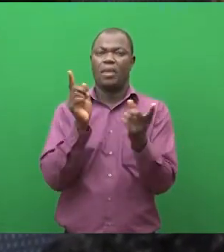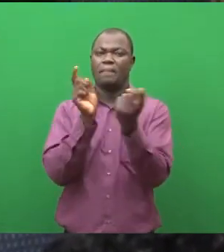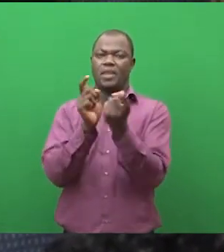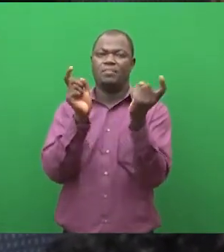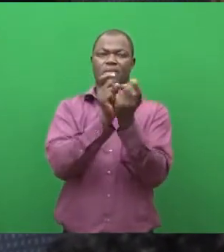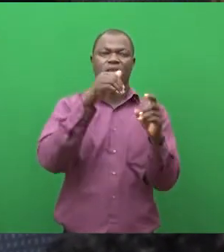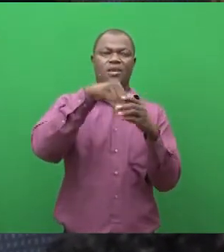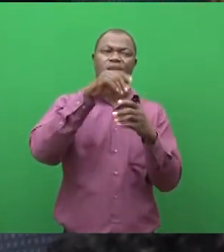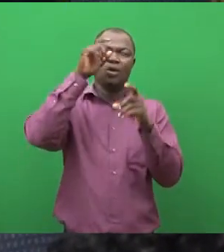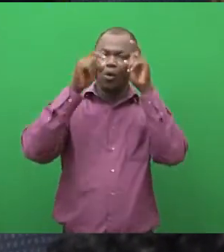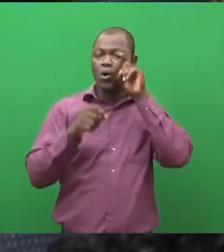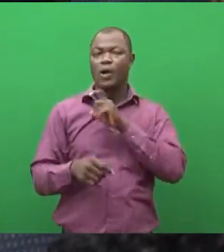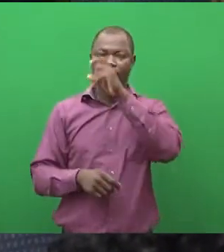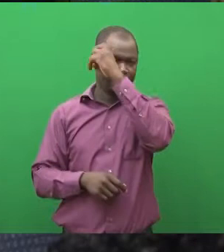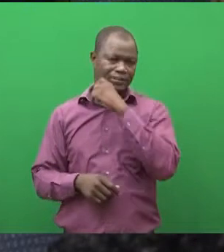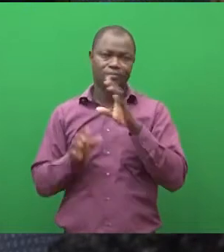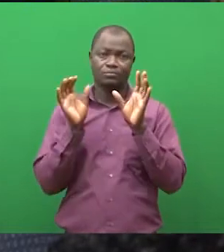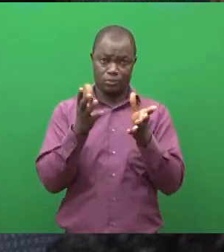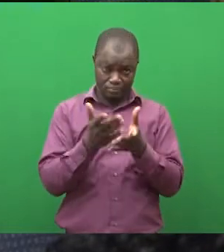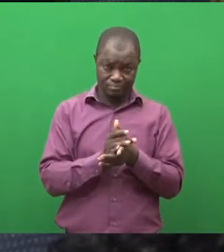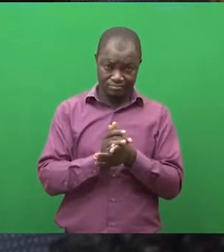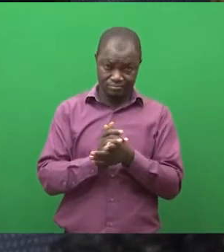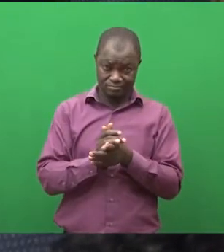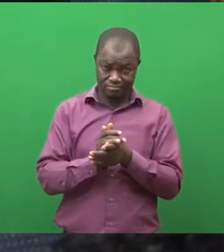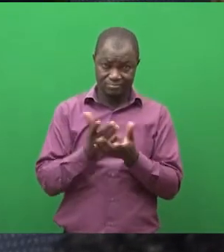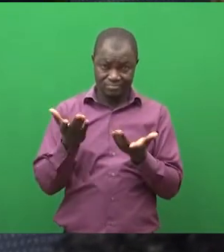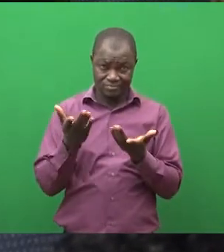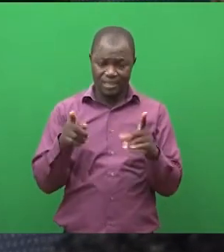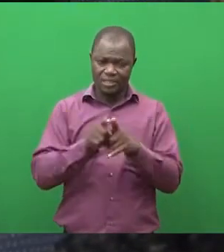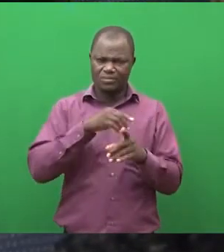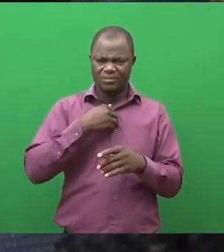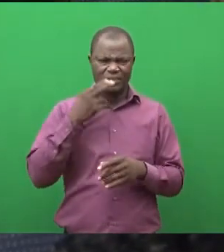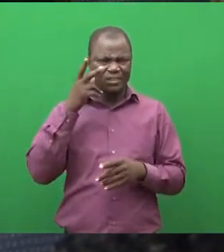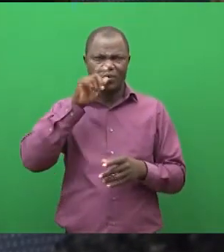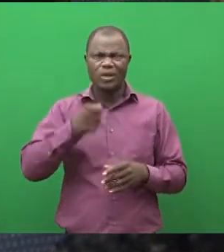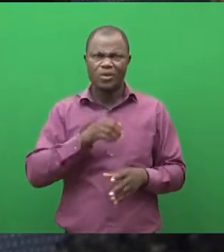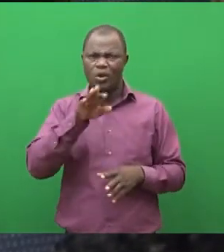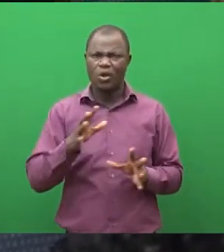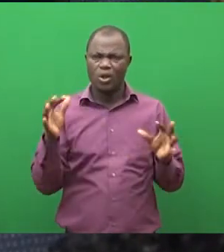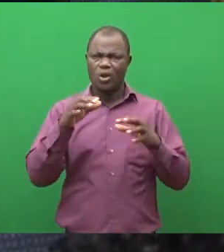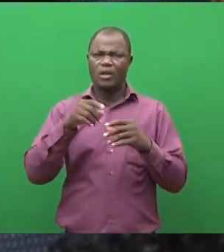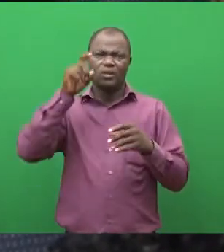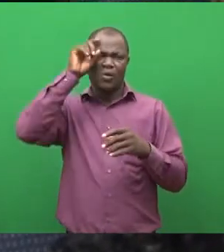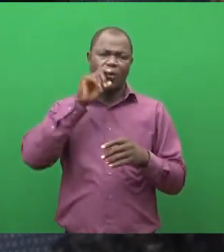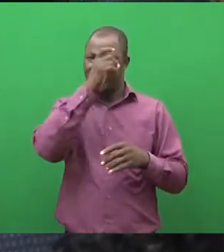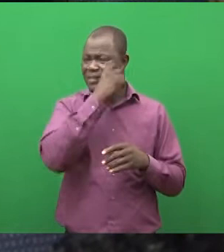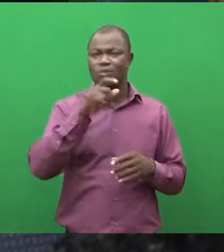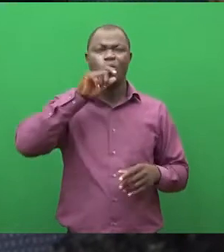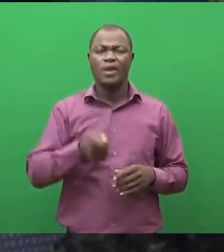zvikuru sei muna August muyo. Ndakambotarisa kuti ndione kuti chikonzere ndechei. Ndaimbofunga